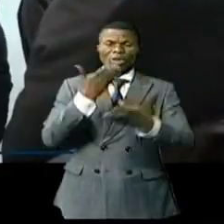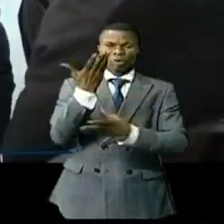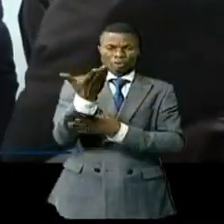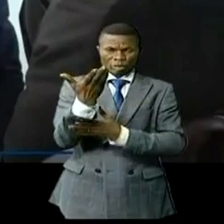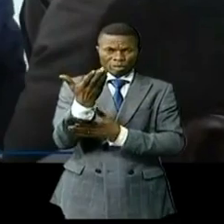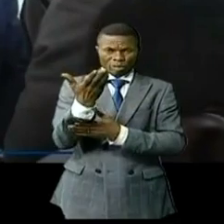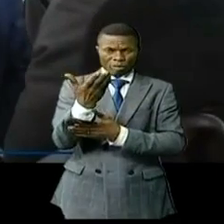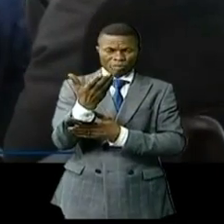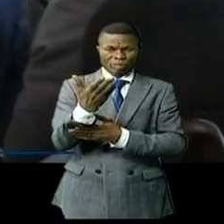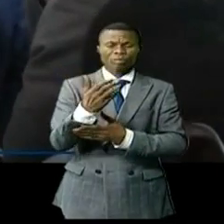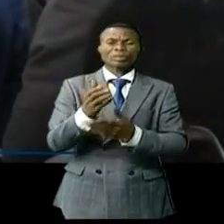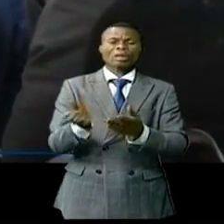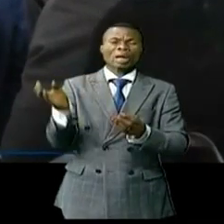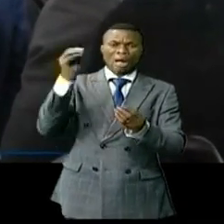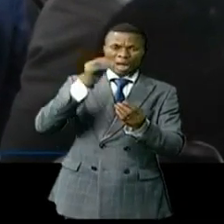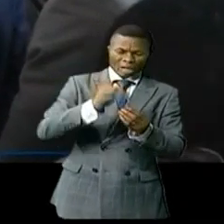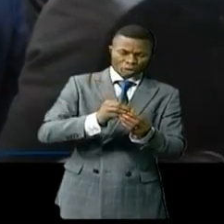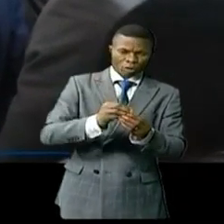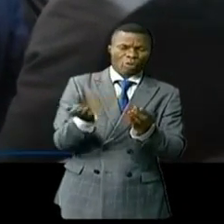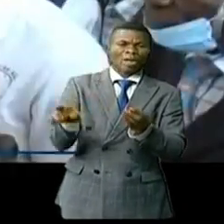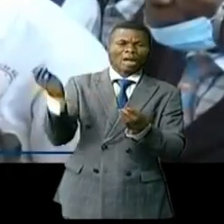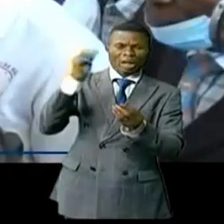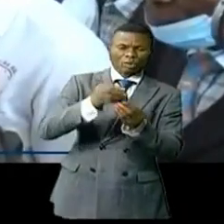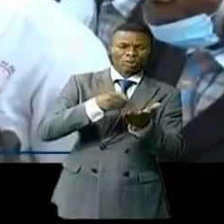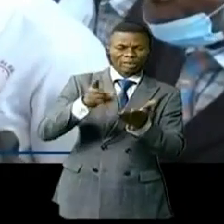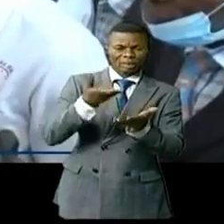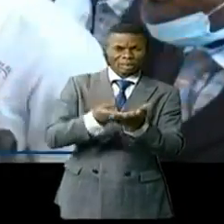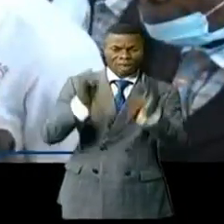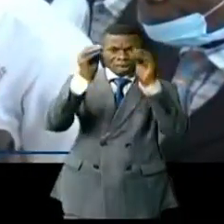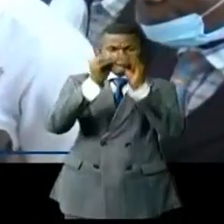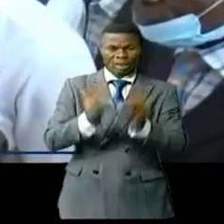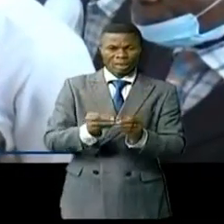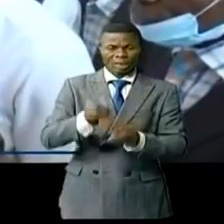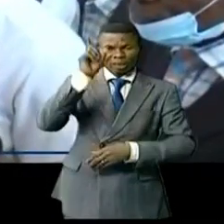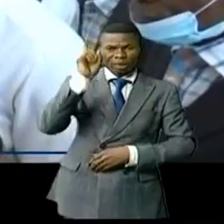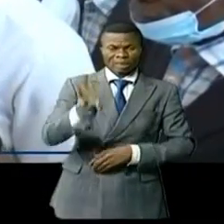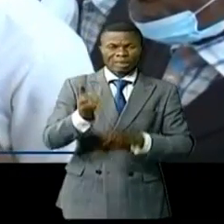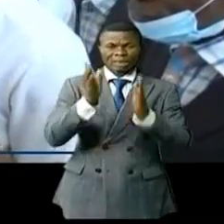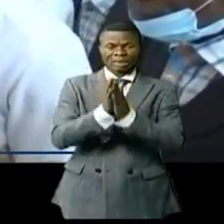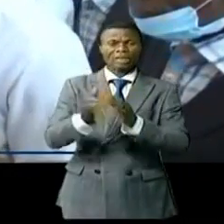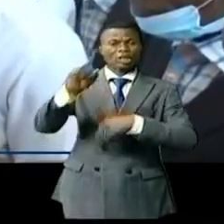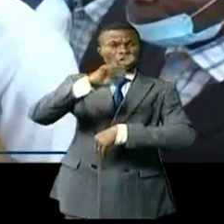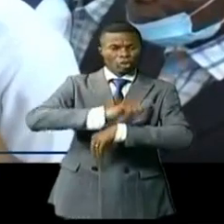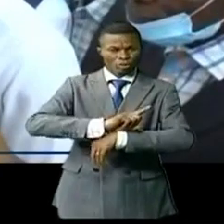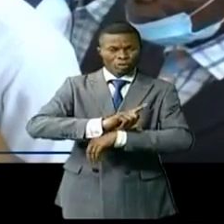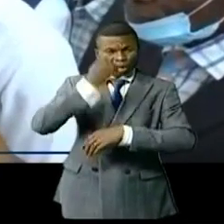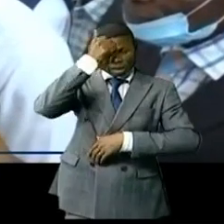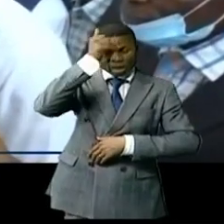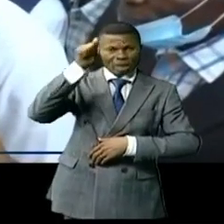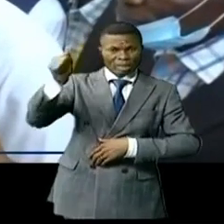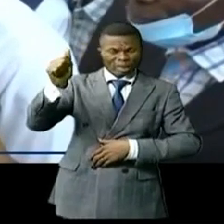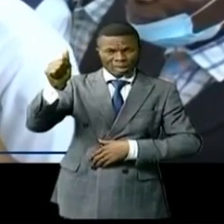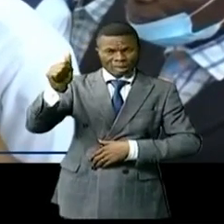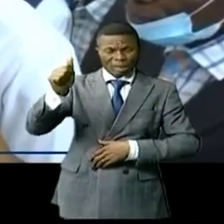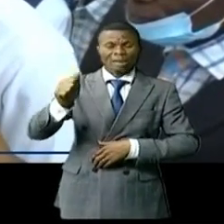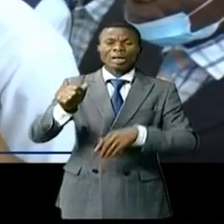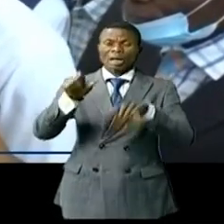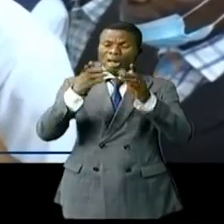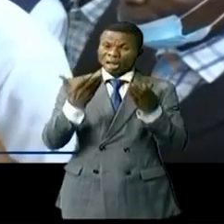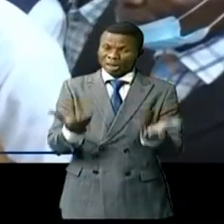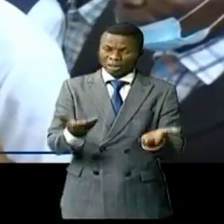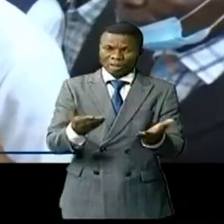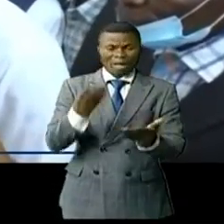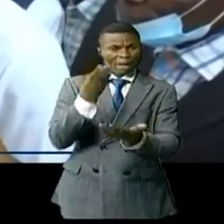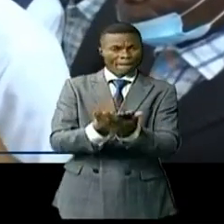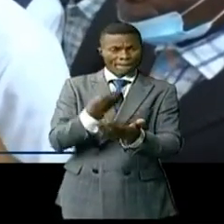c'est l'alignement des non primés. Aujourd'hui, nous avons totalisé 110 jours de grève. Étant donné que le